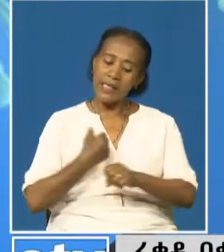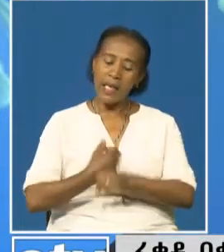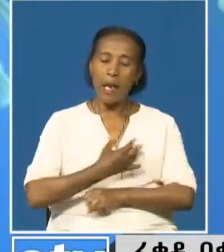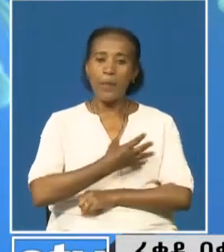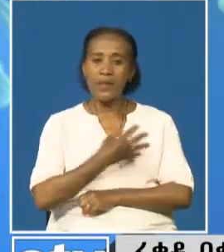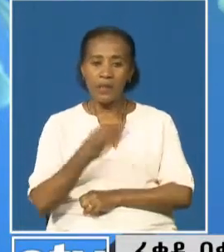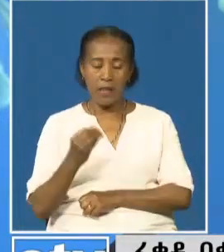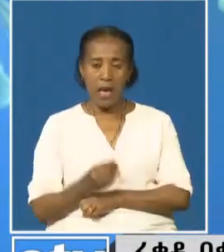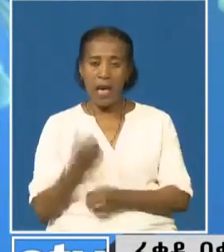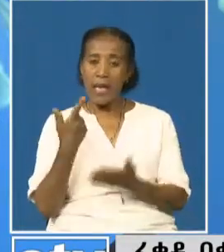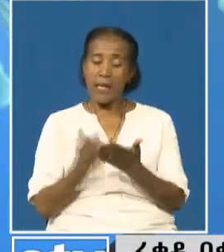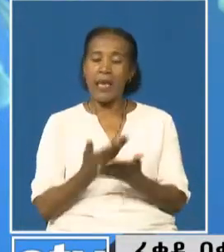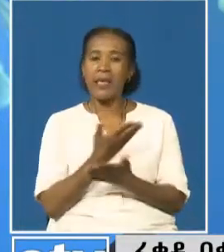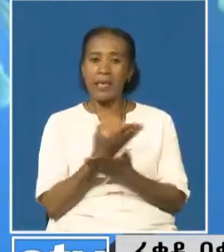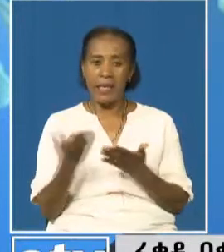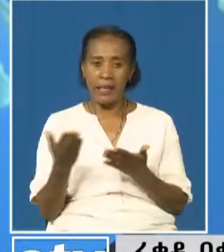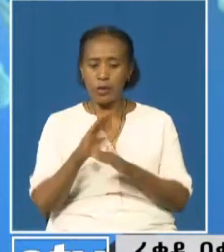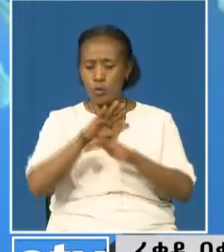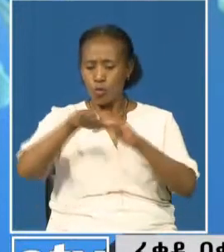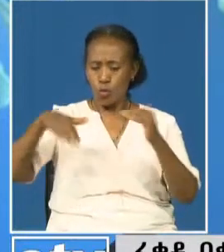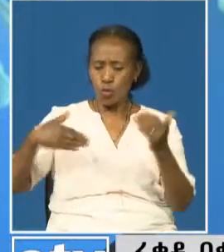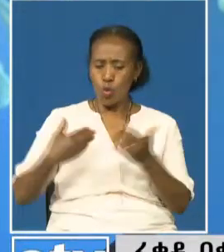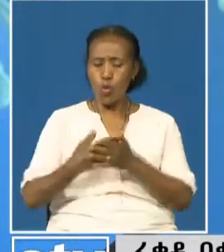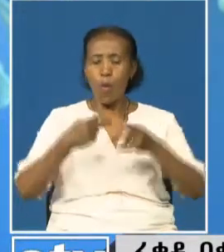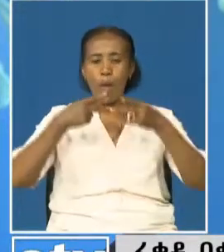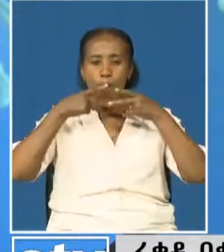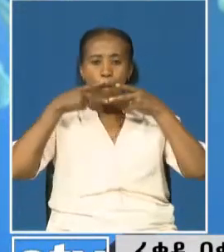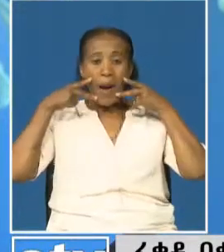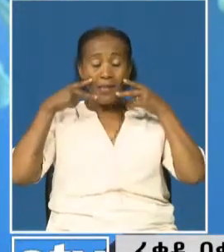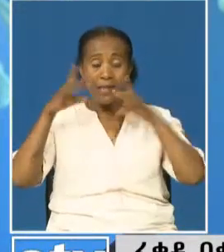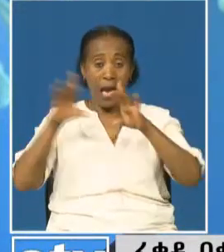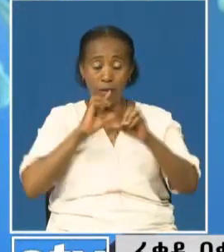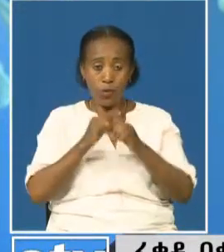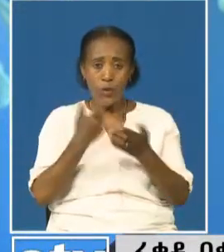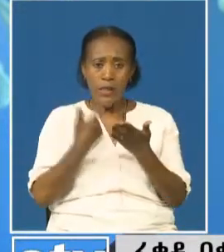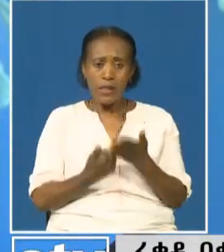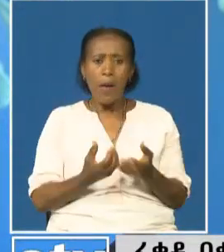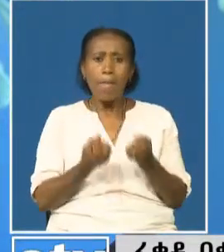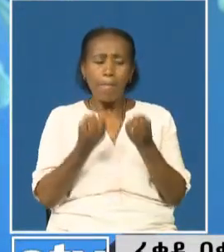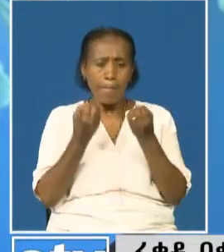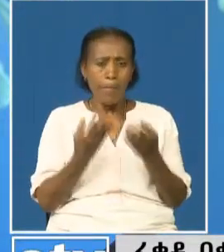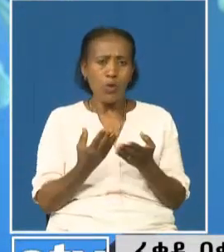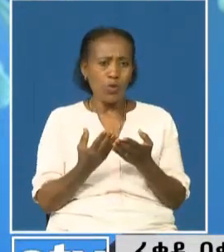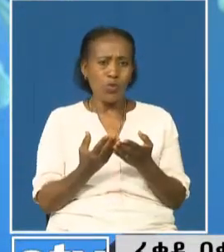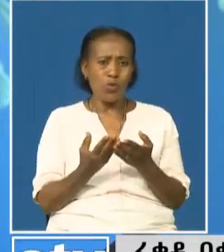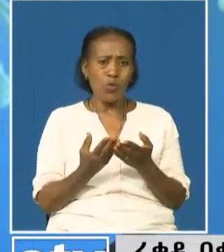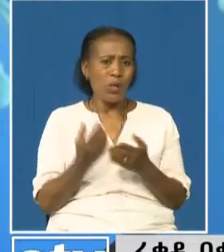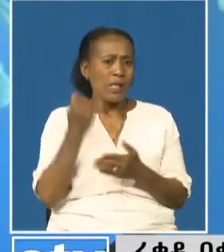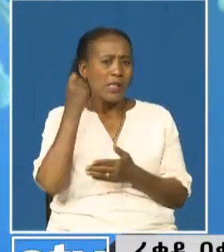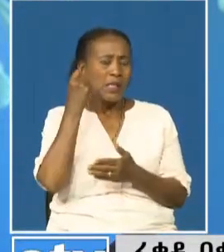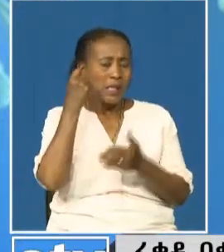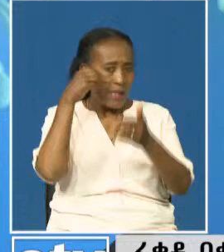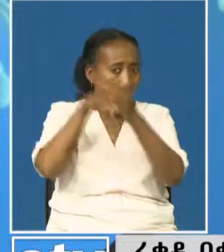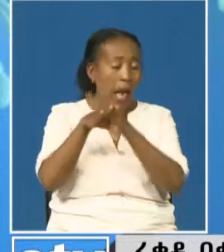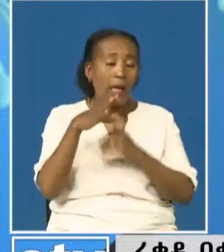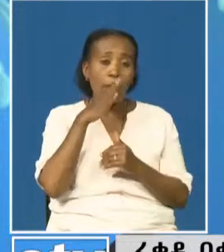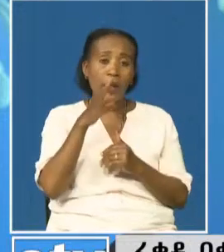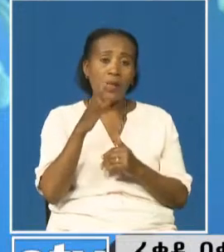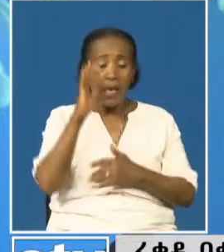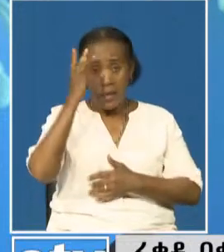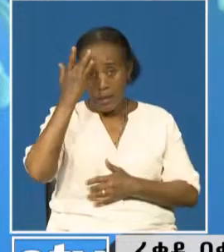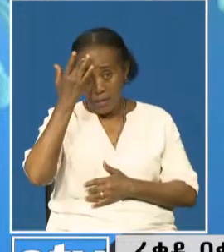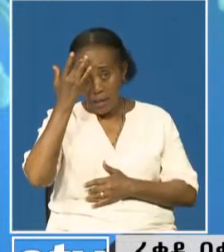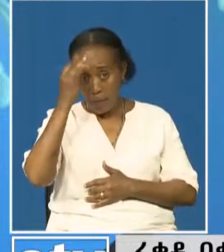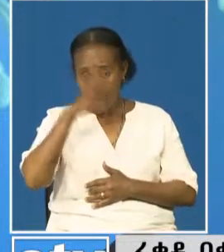እንዲሰራበትና ይሄንን ነገር ሁሉም ማክስ አድርጎ እንትን እዚህ ብዙ ስላልገባና